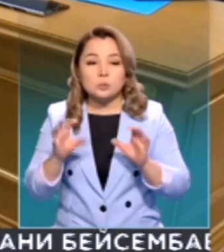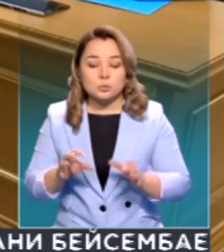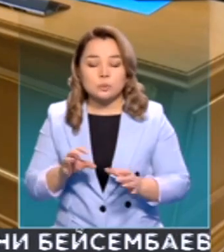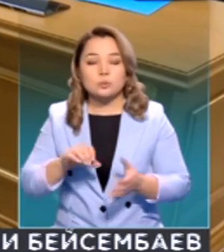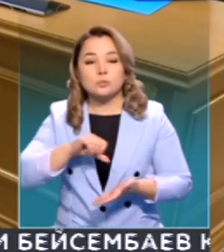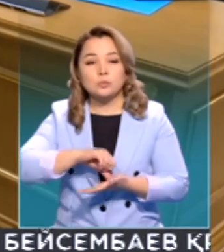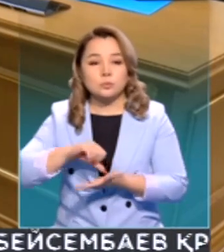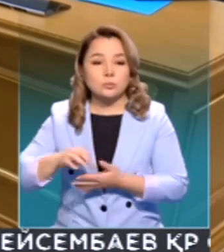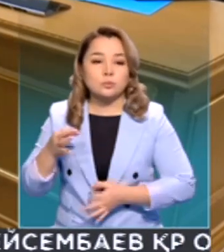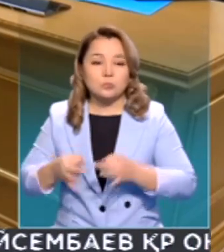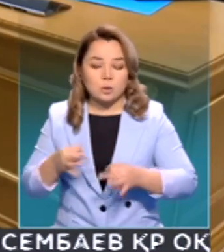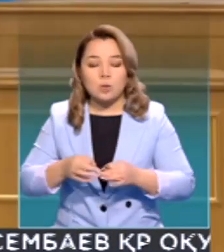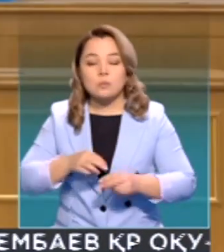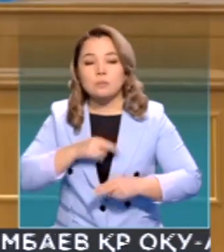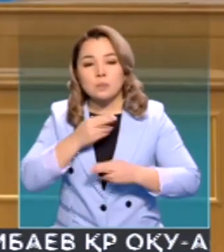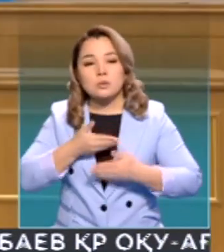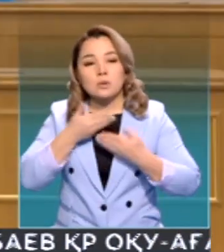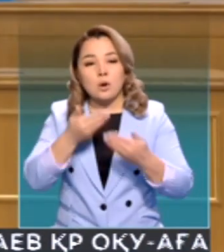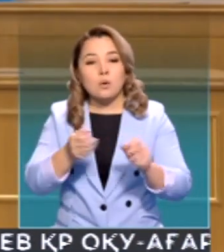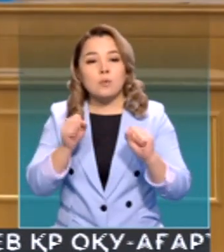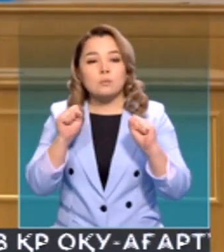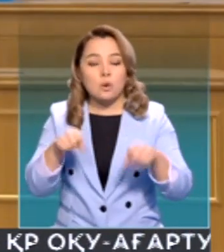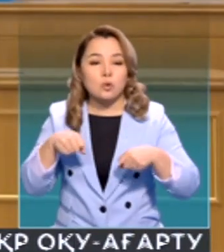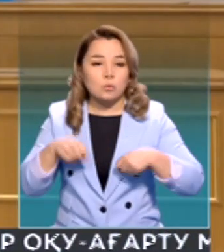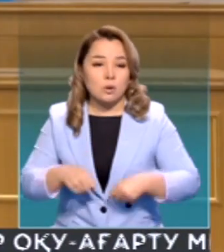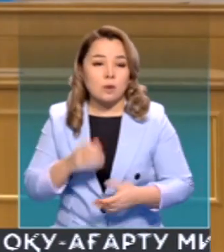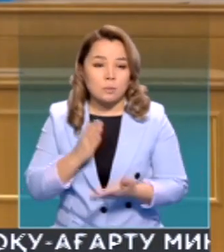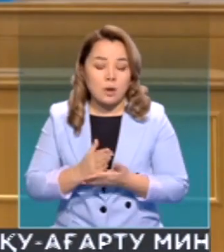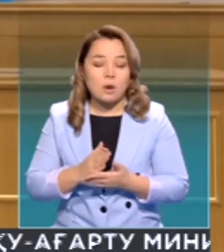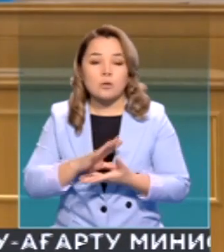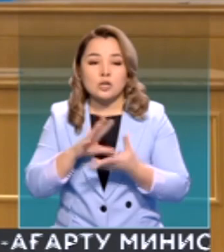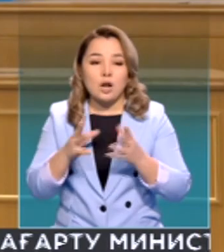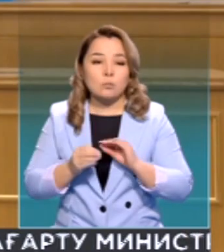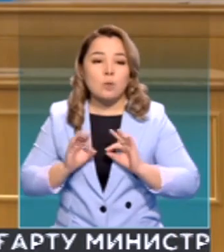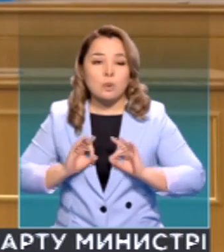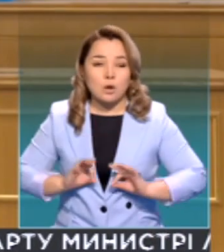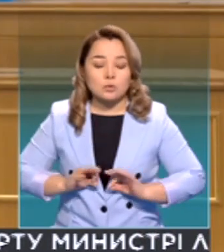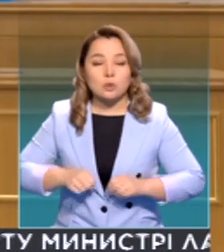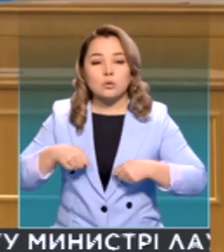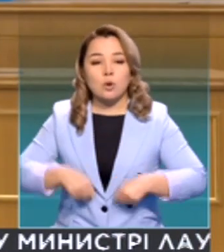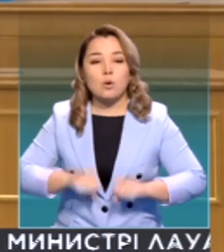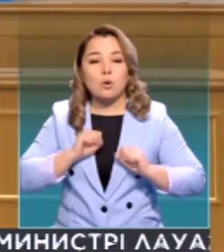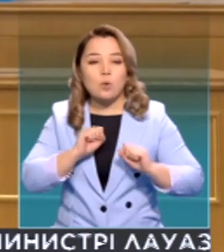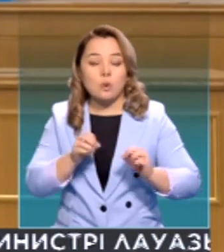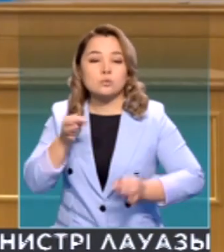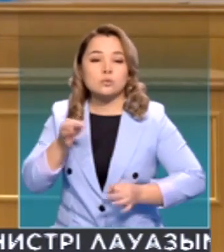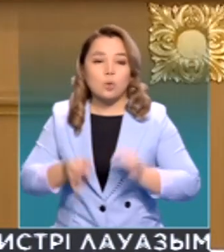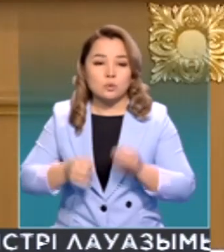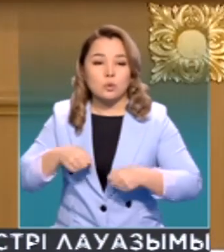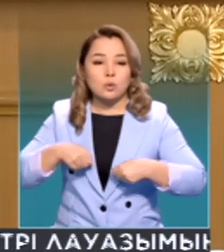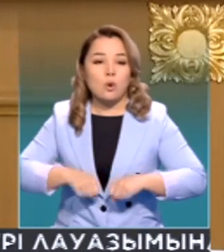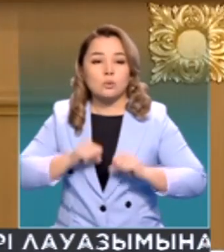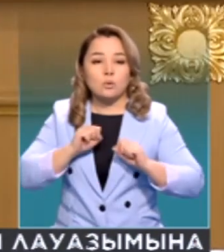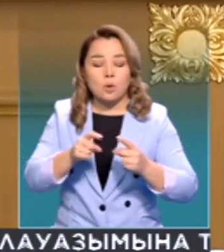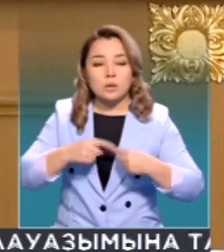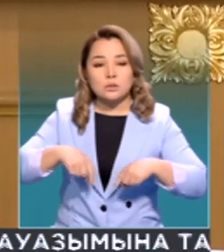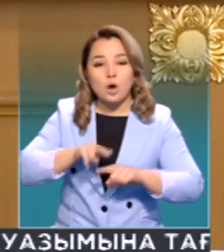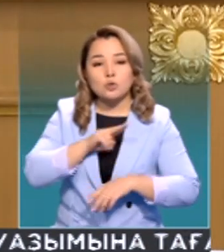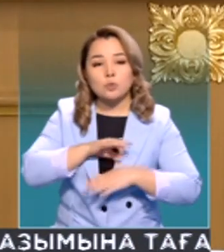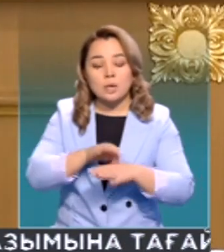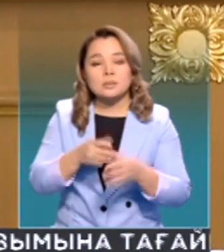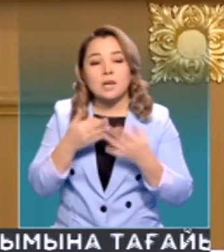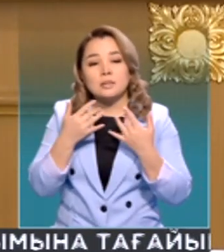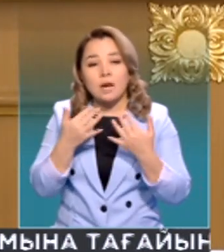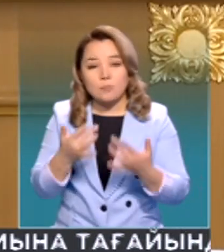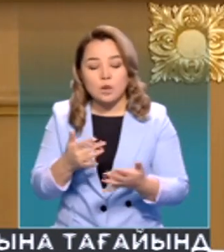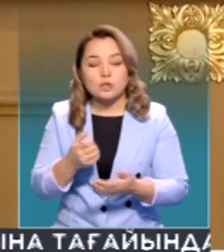сотқа жүгінуге құқығы бар. Жалпы прокуратура, сот, құқық қорғау органдарының жұмысына қойылатын талап